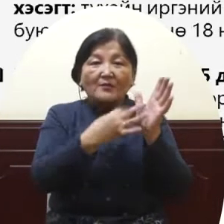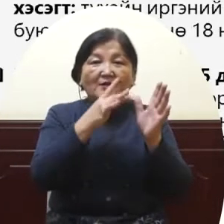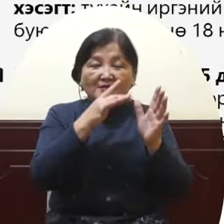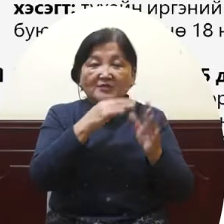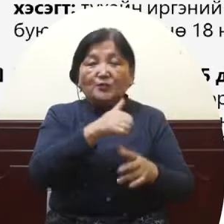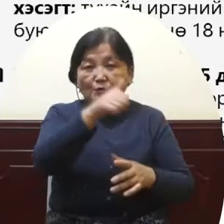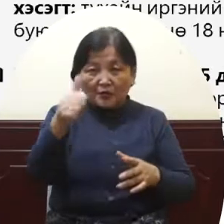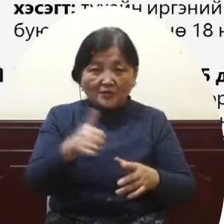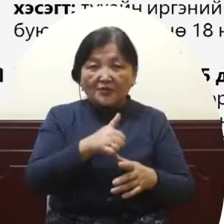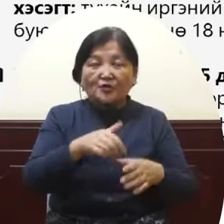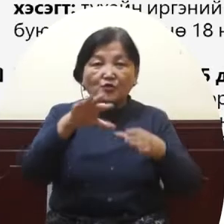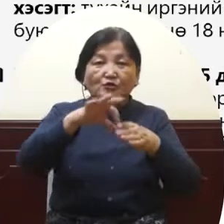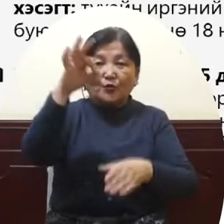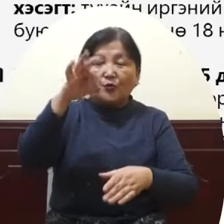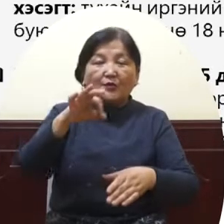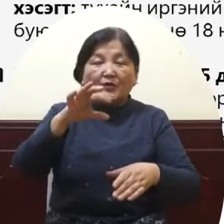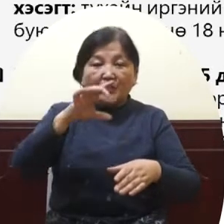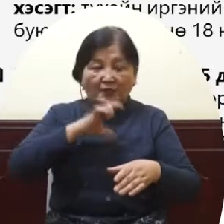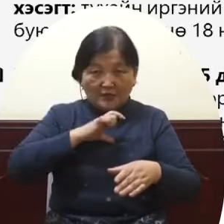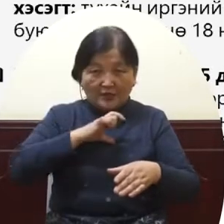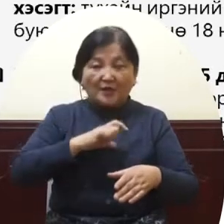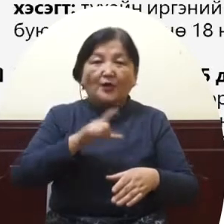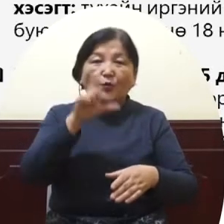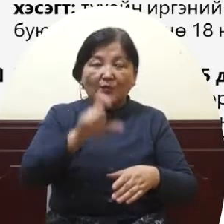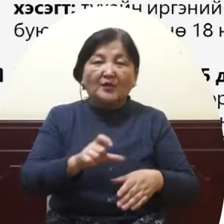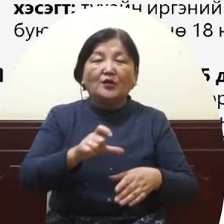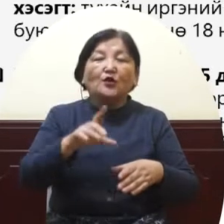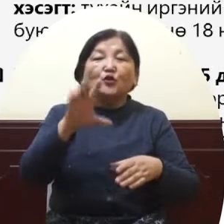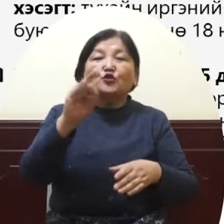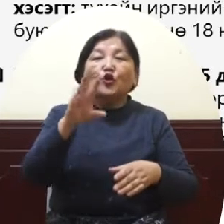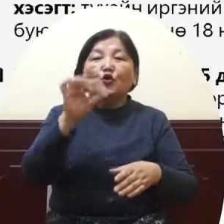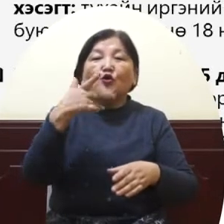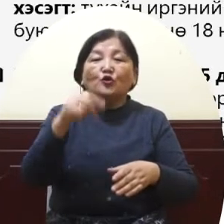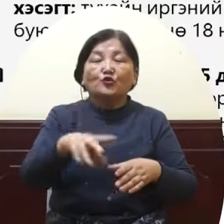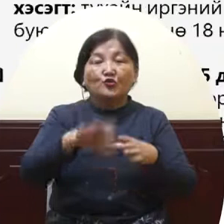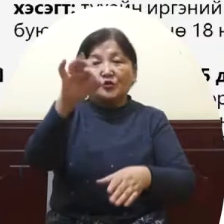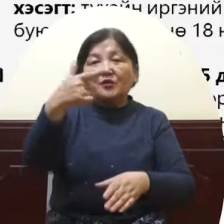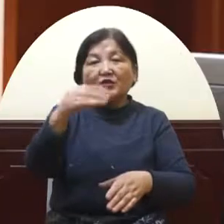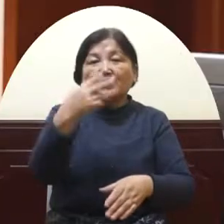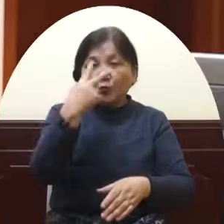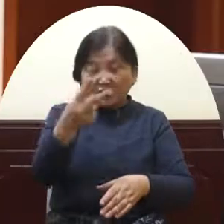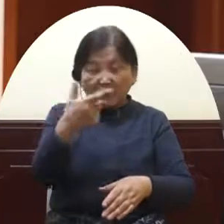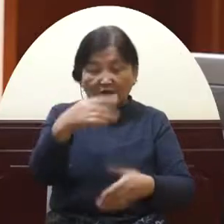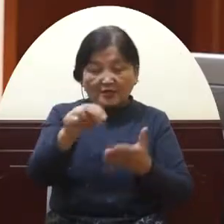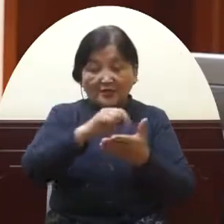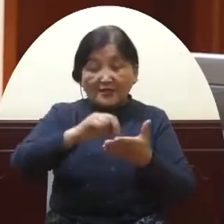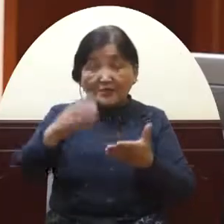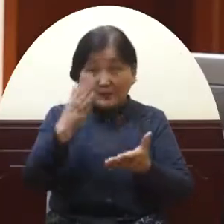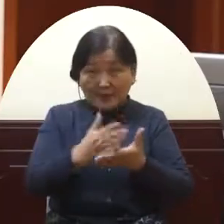хүрснээр сонгуулийн эрхтэй сонгогч гэж үзнэ гэсэн ийм ойлголтыг тайлбарлаж байгаа. За сонгуулийн